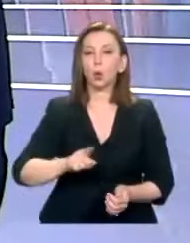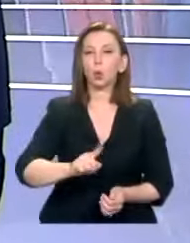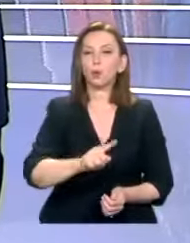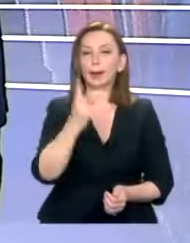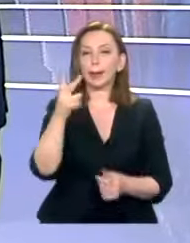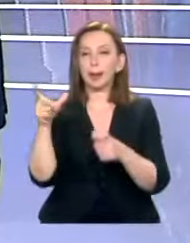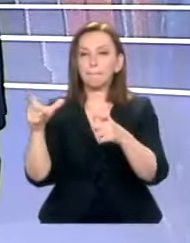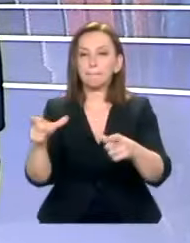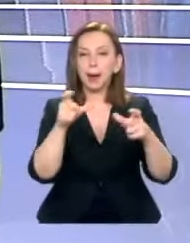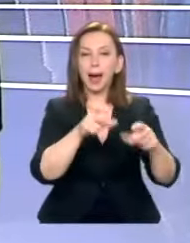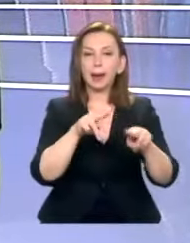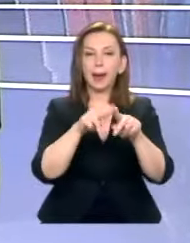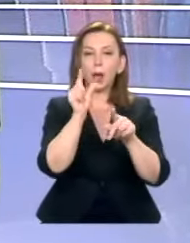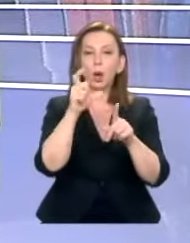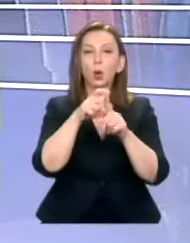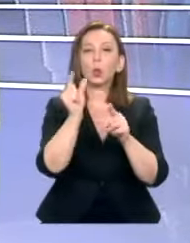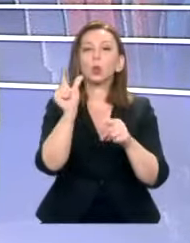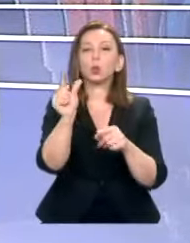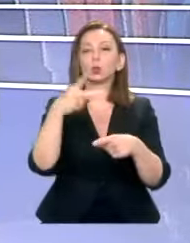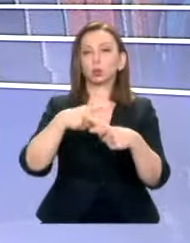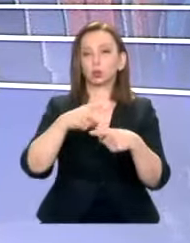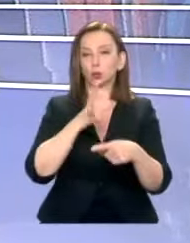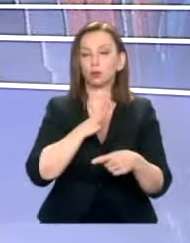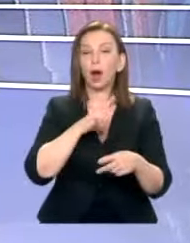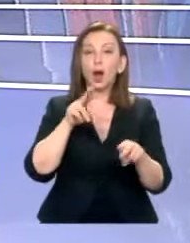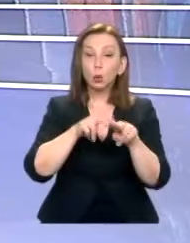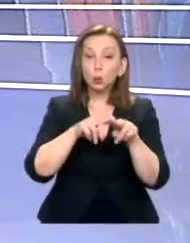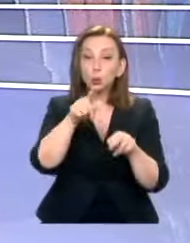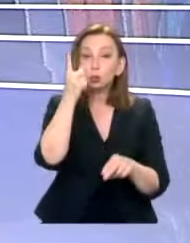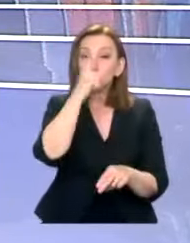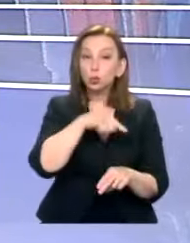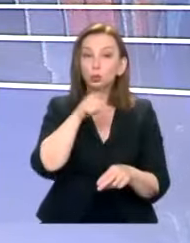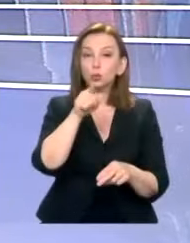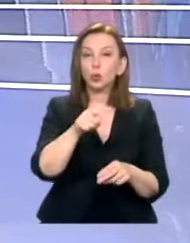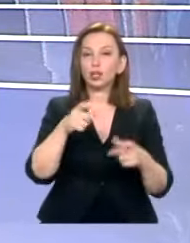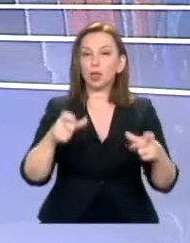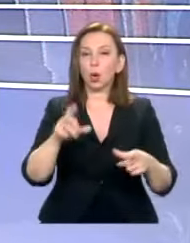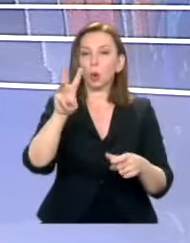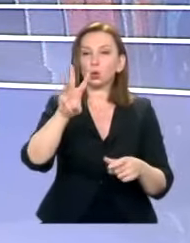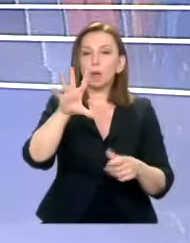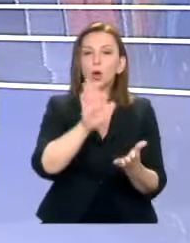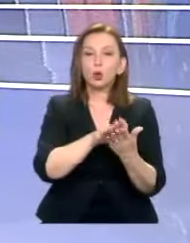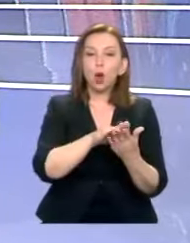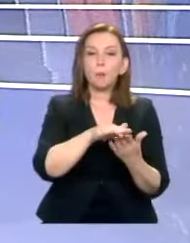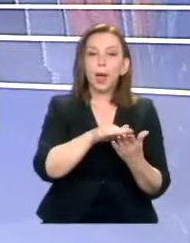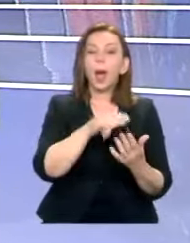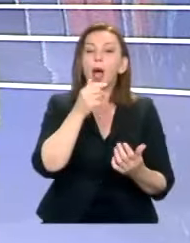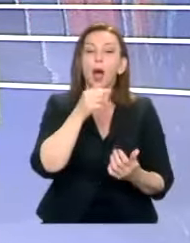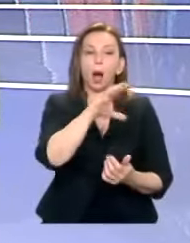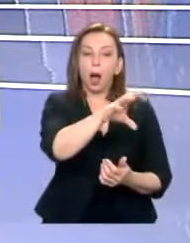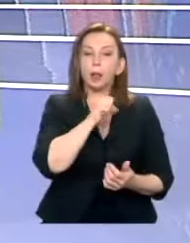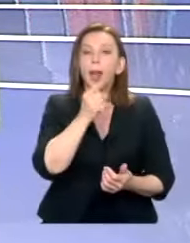Şanlıurfa'da iki mahallede kuduz karantinası ilan edilmişti. Kuduz endişesinin sürdüğü kentten 35 köpeği Ankara'ya getiren